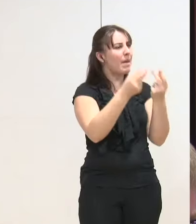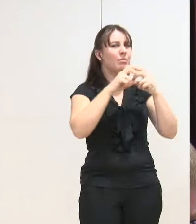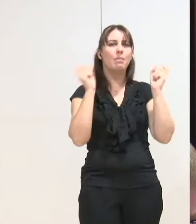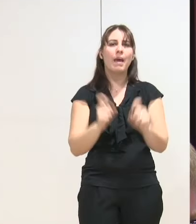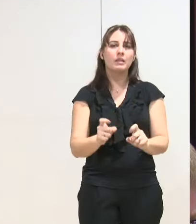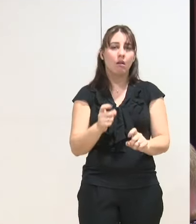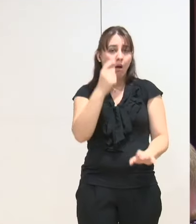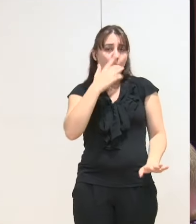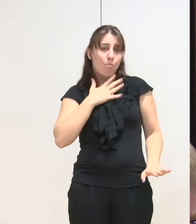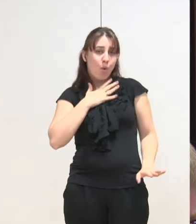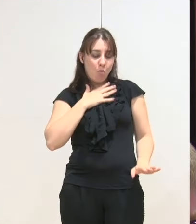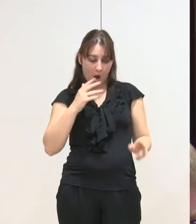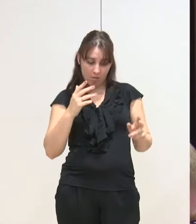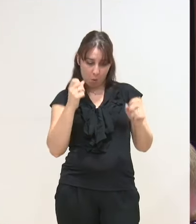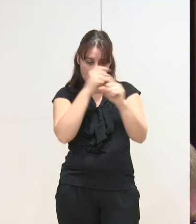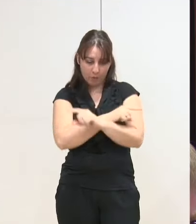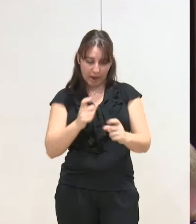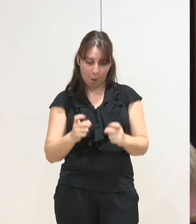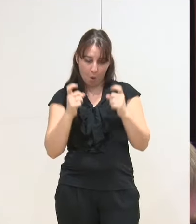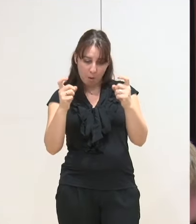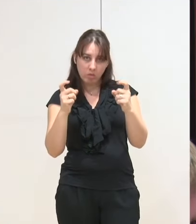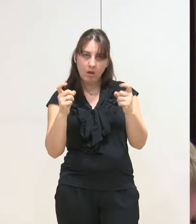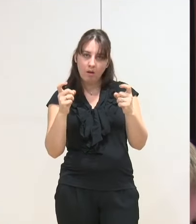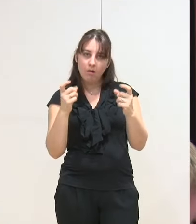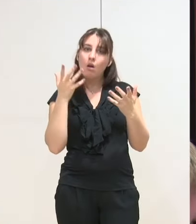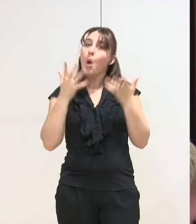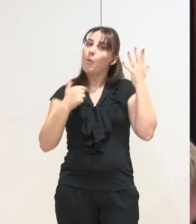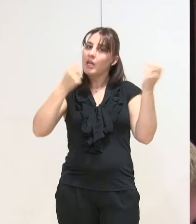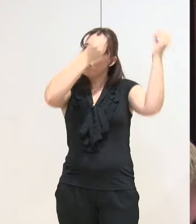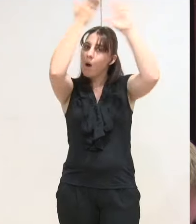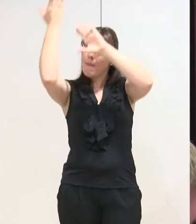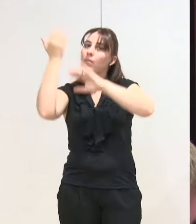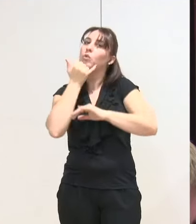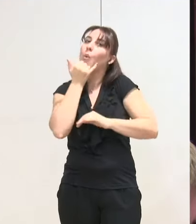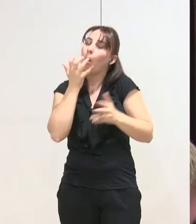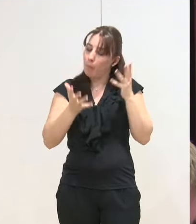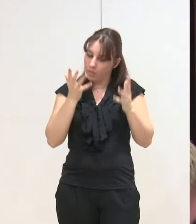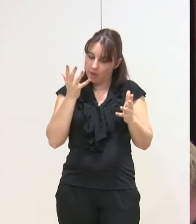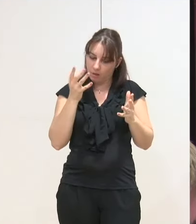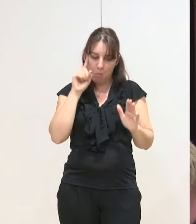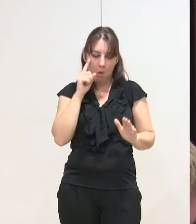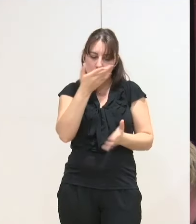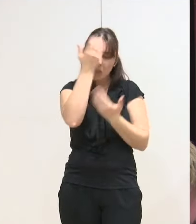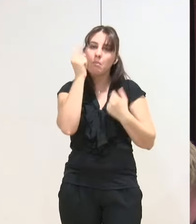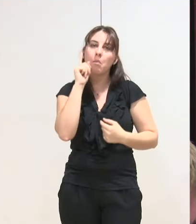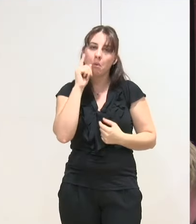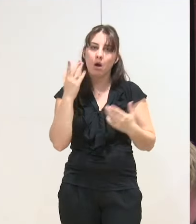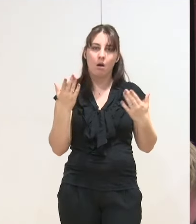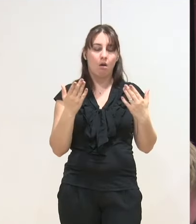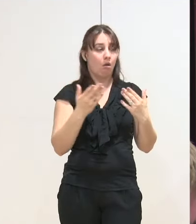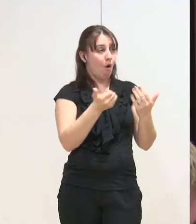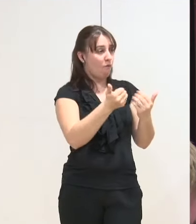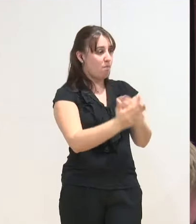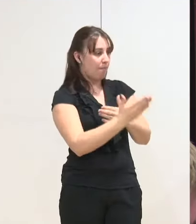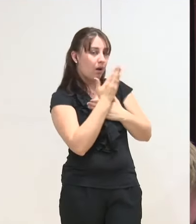concerne je les trouve en légère augmentation mais il peut y avoir une erreur d'interprétation dans les lignes en fait vous essayez de nous faire regarder